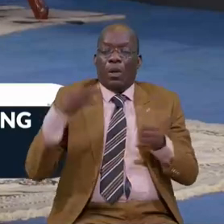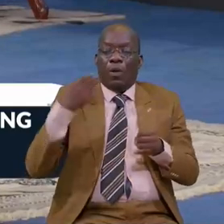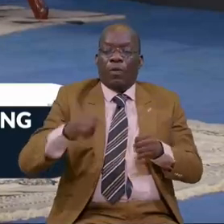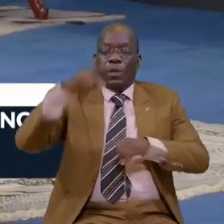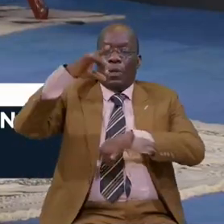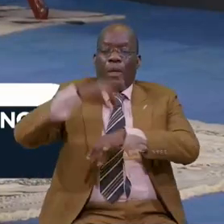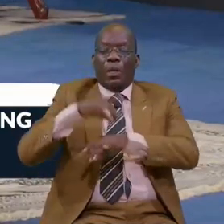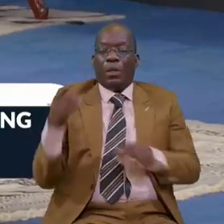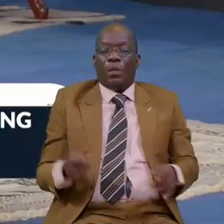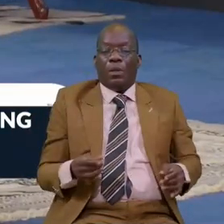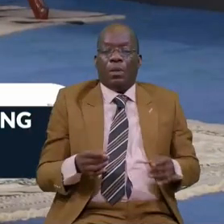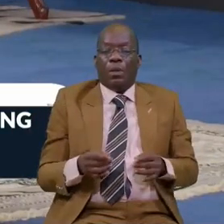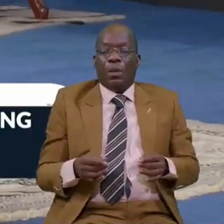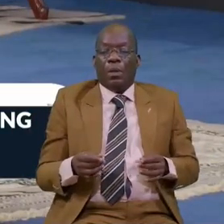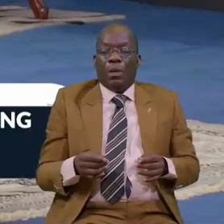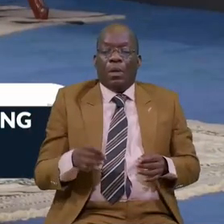Jésus